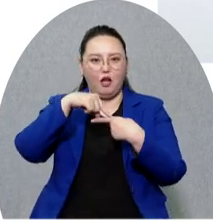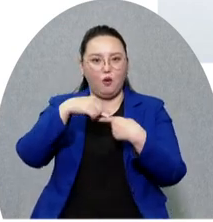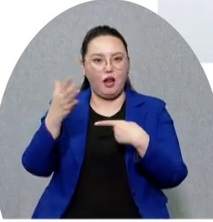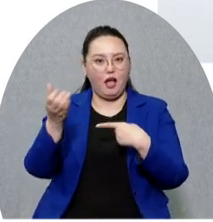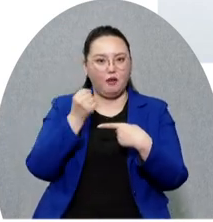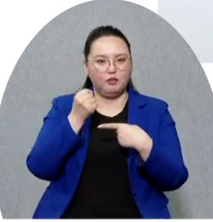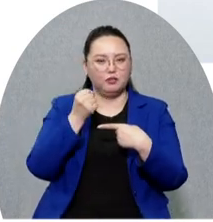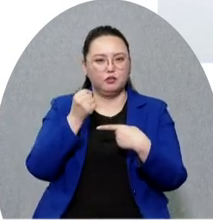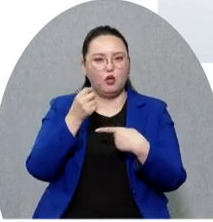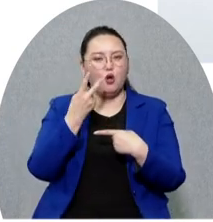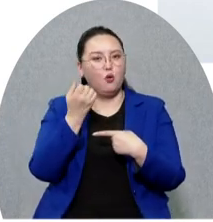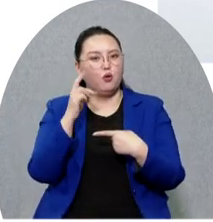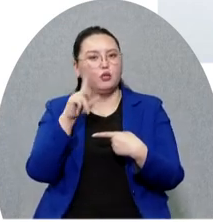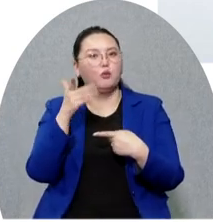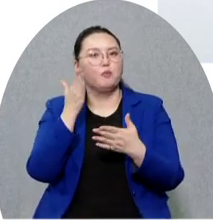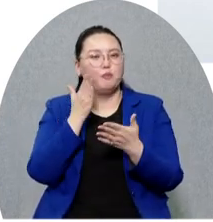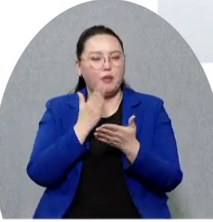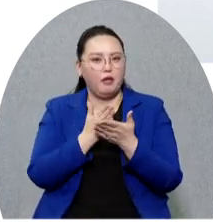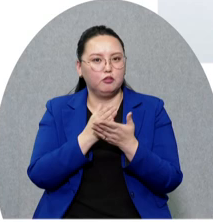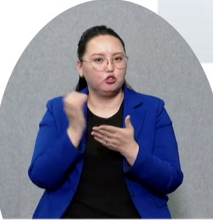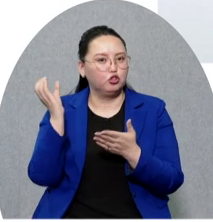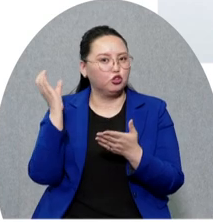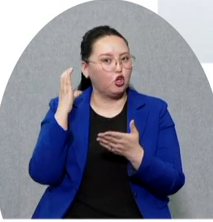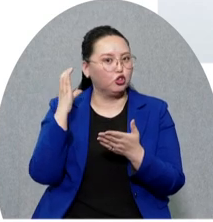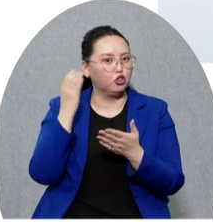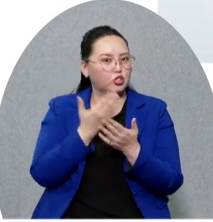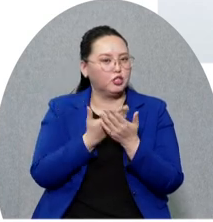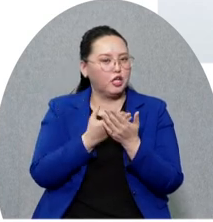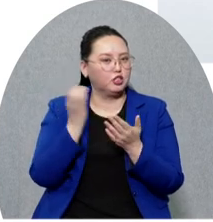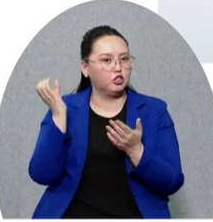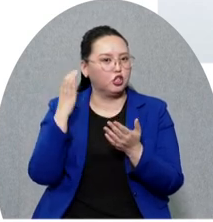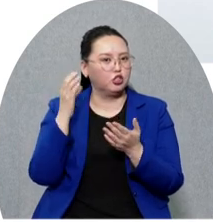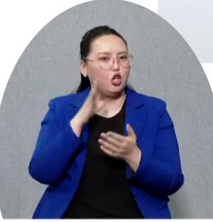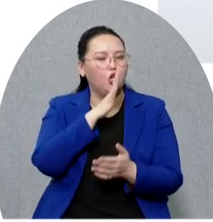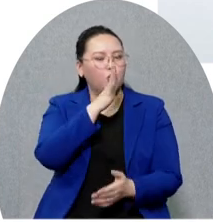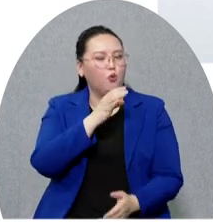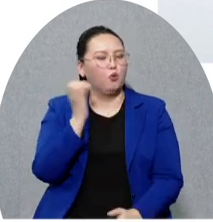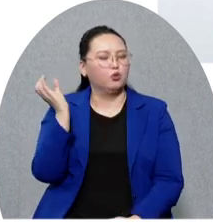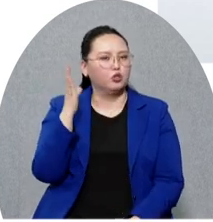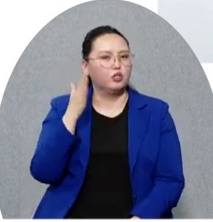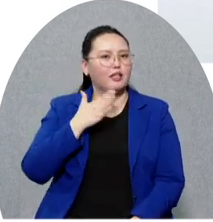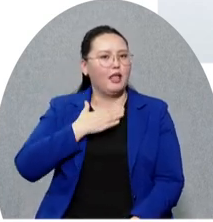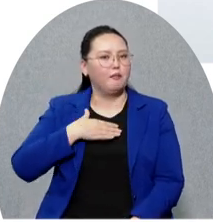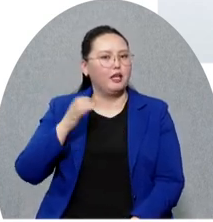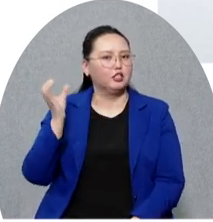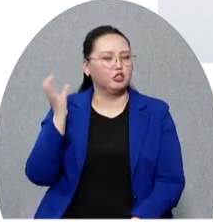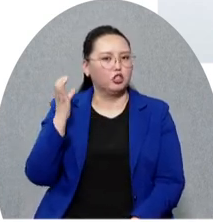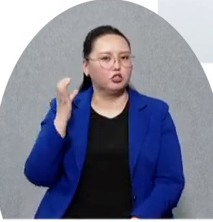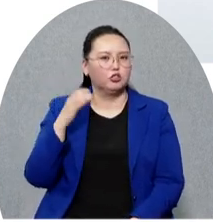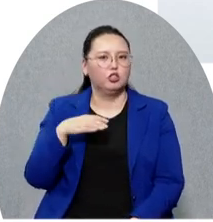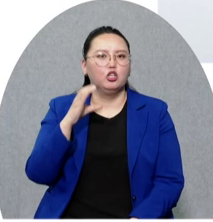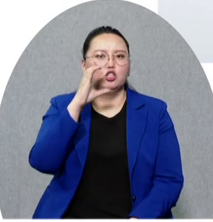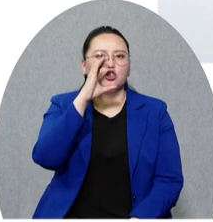авахаас гадна тусах үйл үг байх юм бол жишээлх юм бол сонс гэдэг үг бол тусах үйл үг. Дууг сонс, намайг сонс гэх